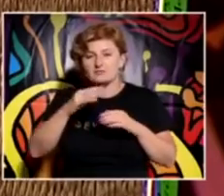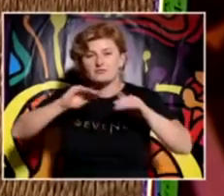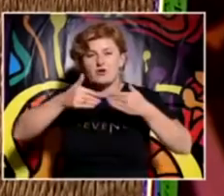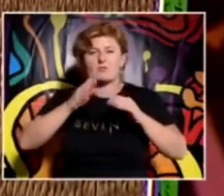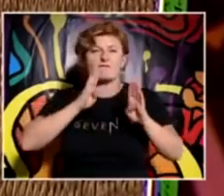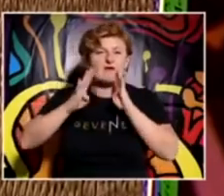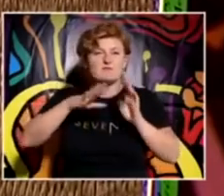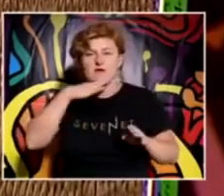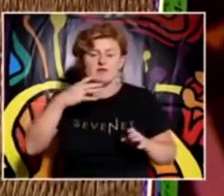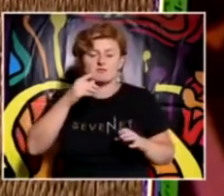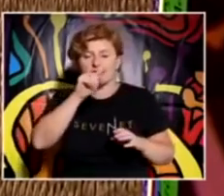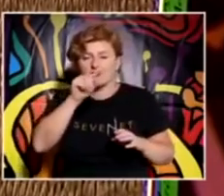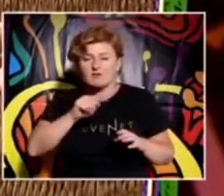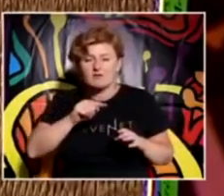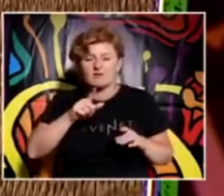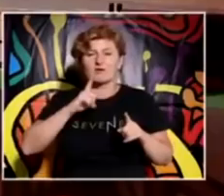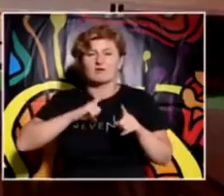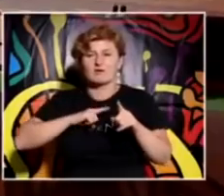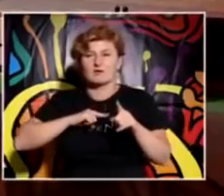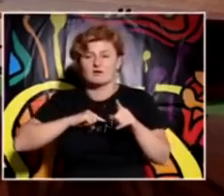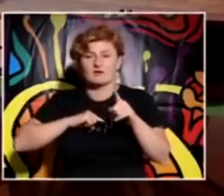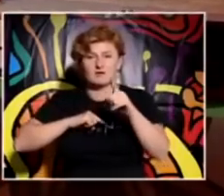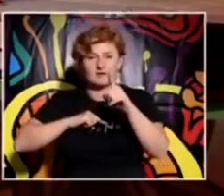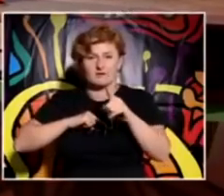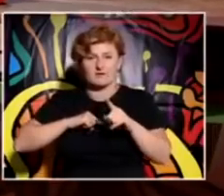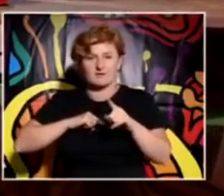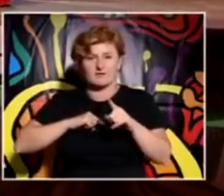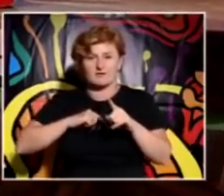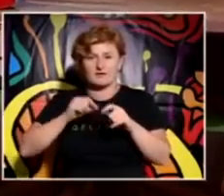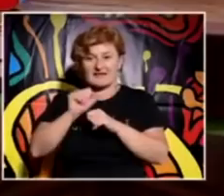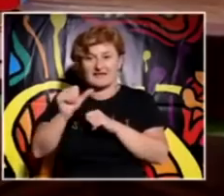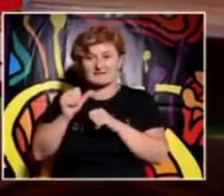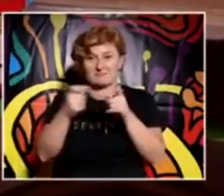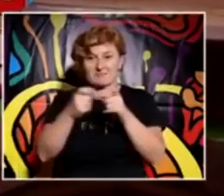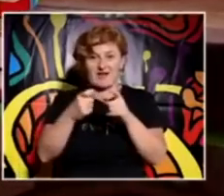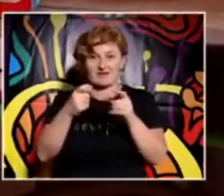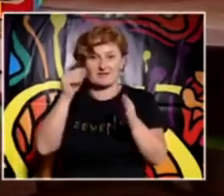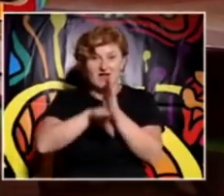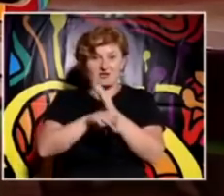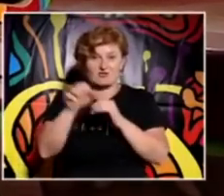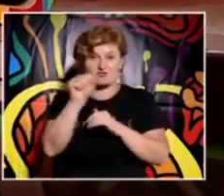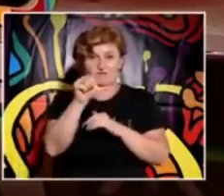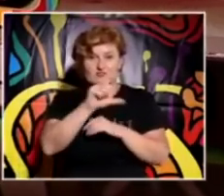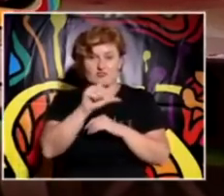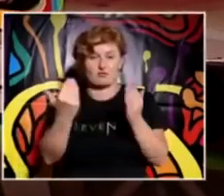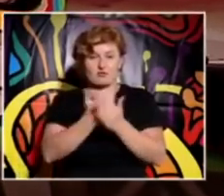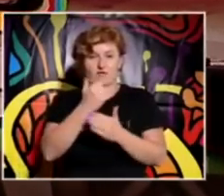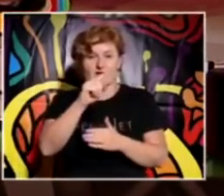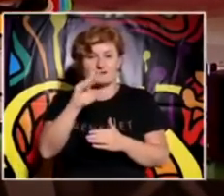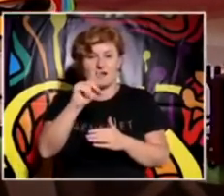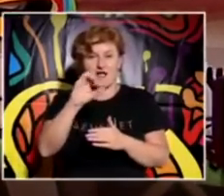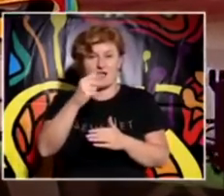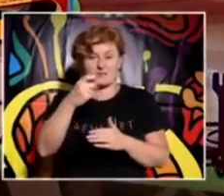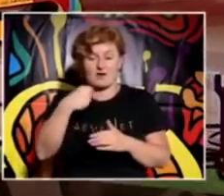na Facebooku chociażby, gdzie mówią, o, są, po prostu rzucili bilety właśnie do Nowej Zelandii, poleciałam za 1200 zł.